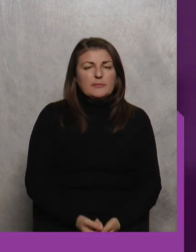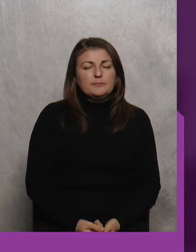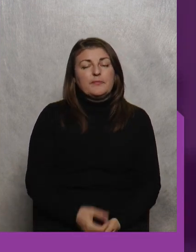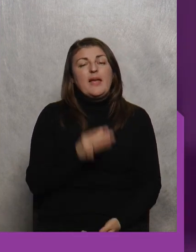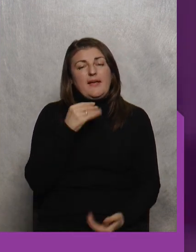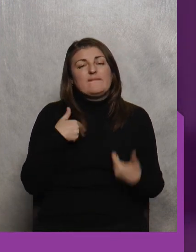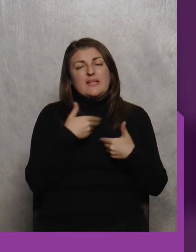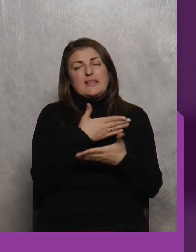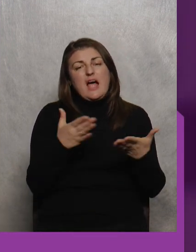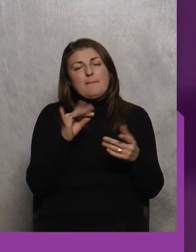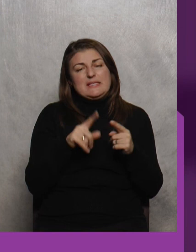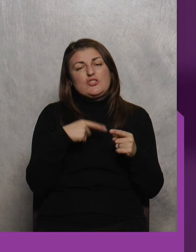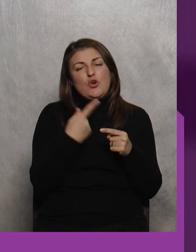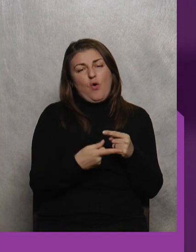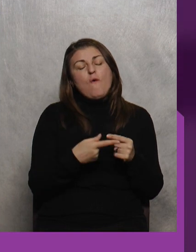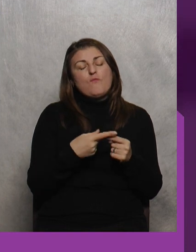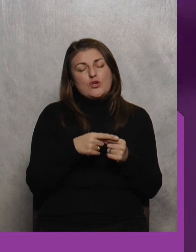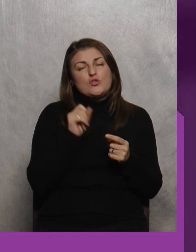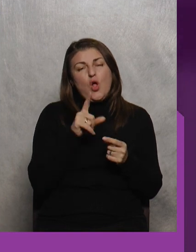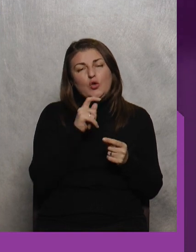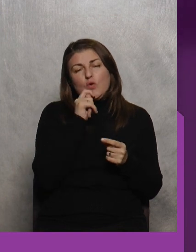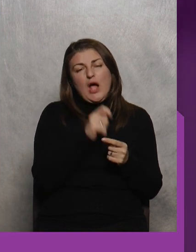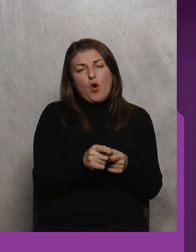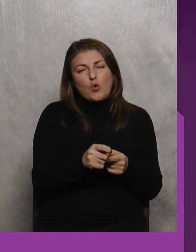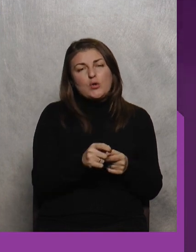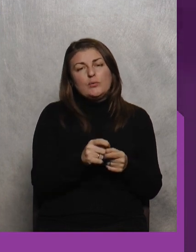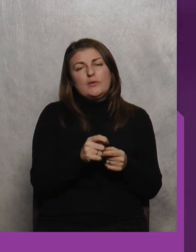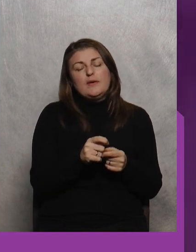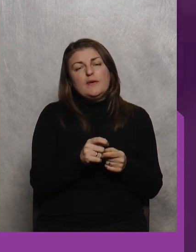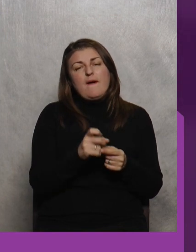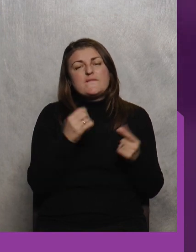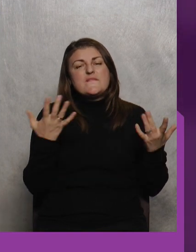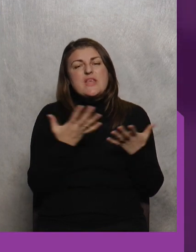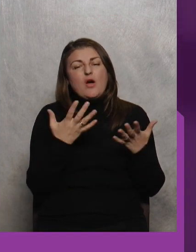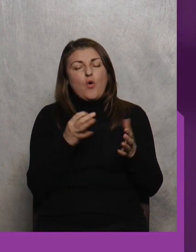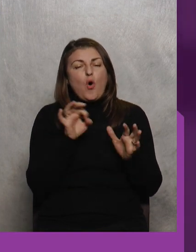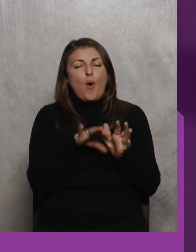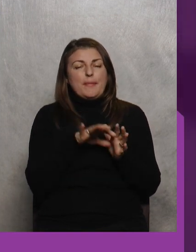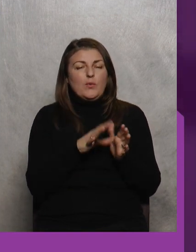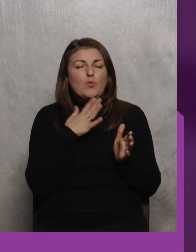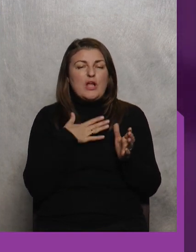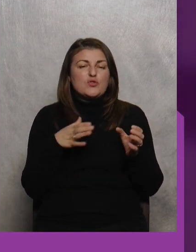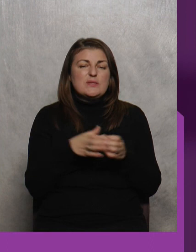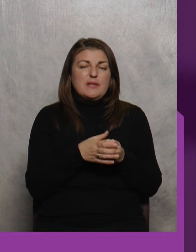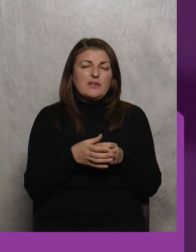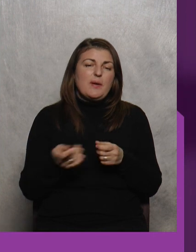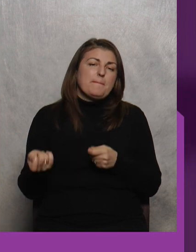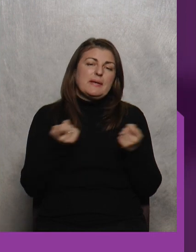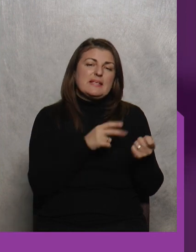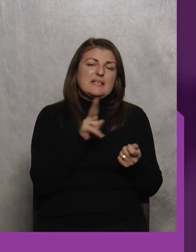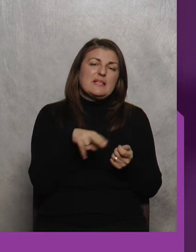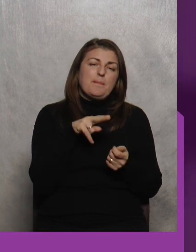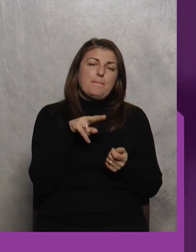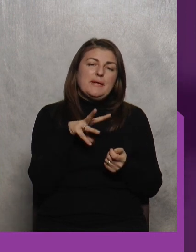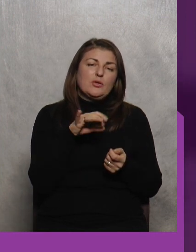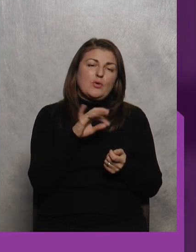І вітаємо з черговою золотою нагородою, в яку в копілку нашої збірної приніс Дмитро